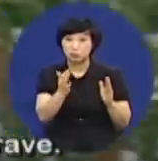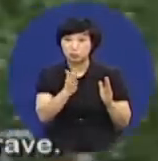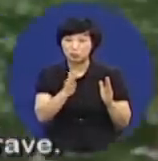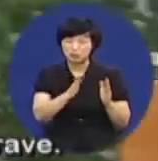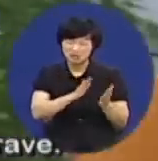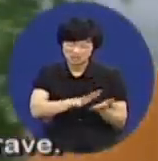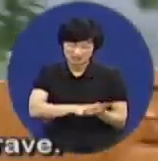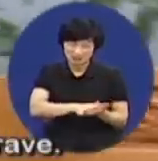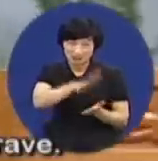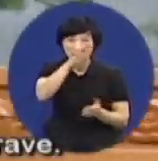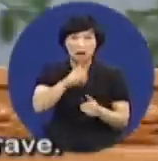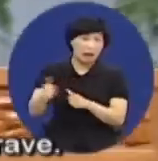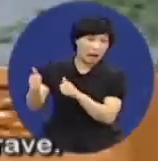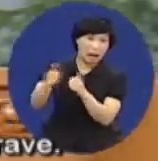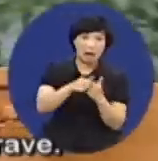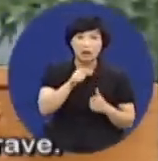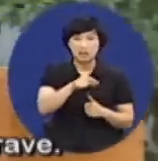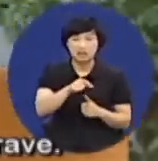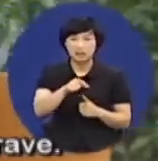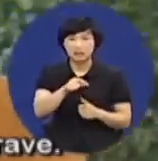し暑いところです。